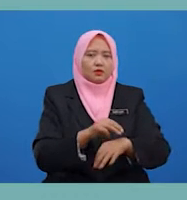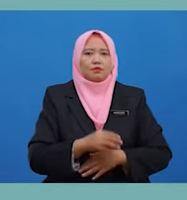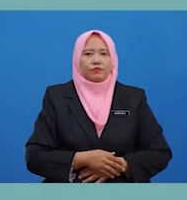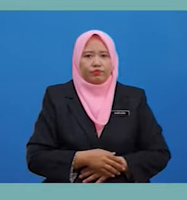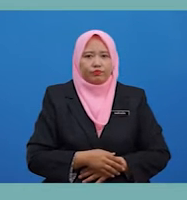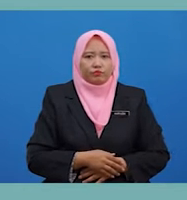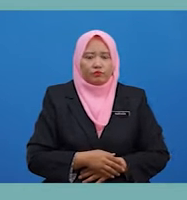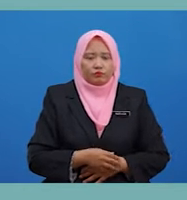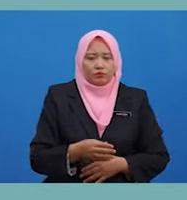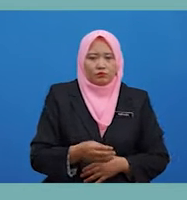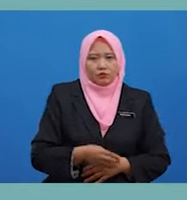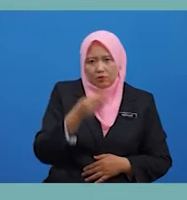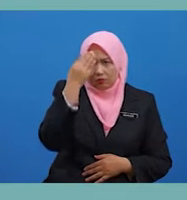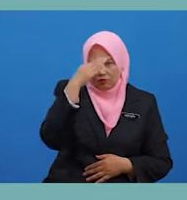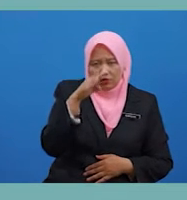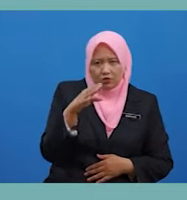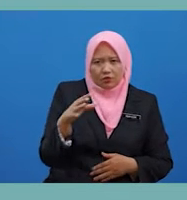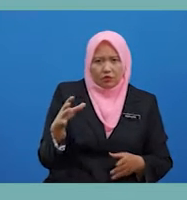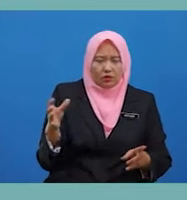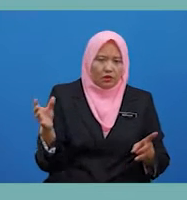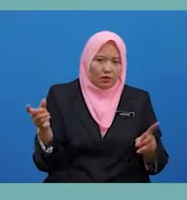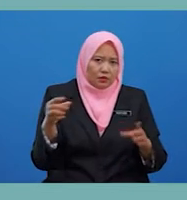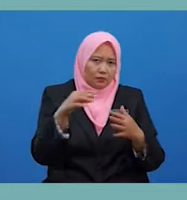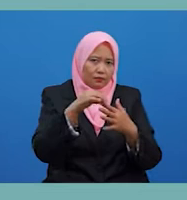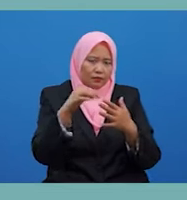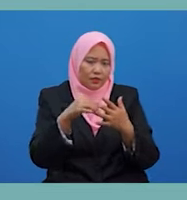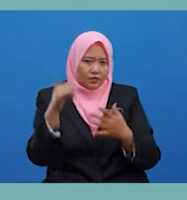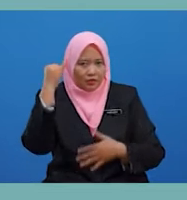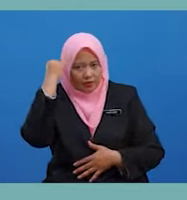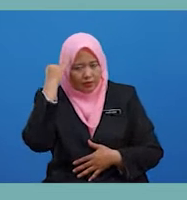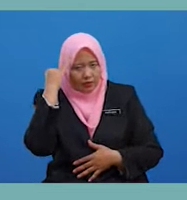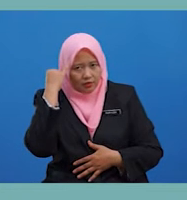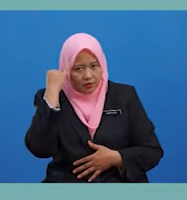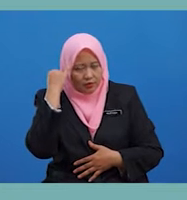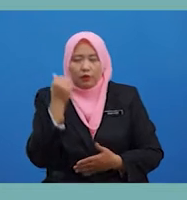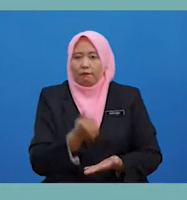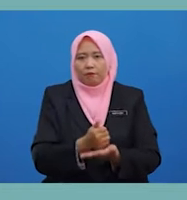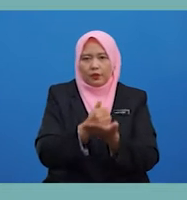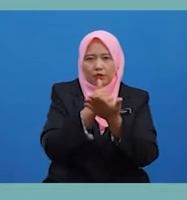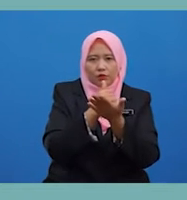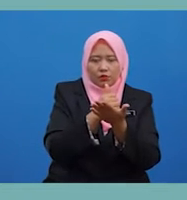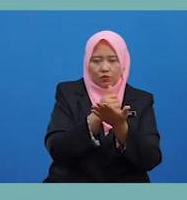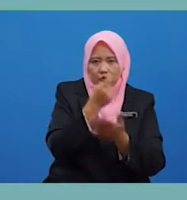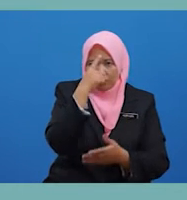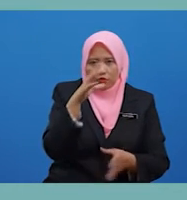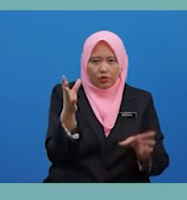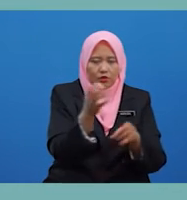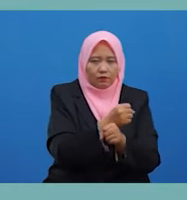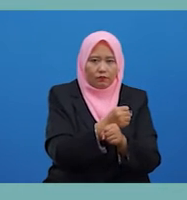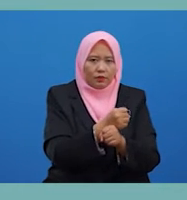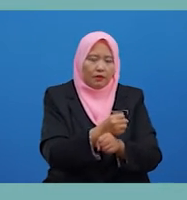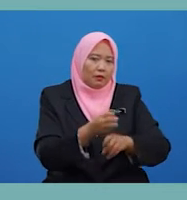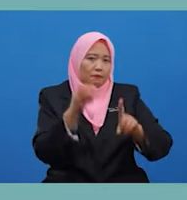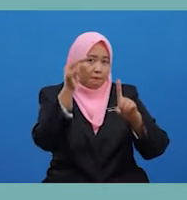Kebijaksanaan dalam memilih idea dan menulis jawapan yang betul akan membantu pelajar-pelajar untuk mendapat markah yang